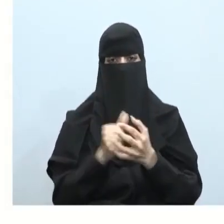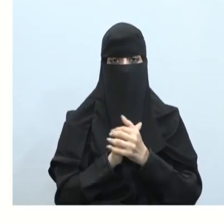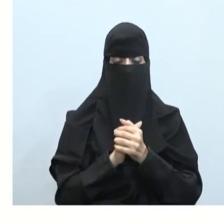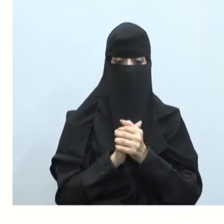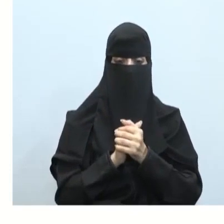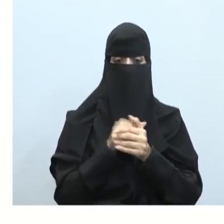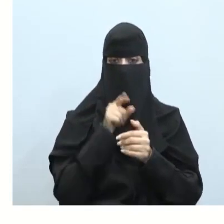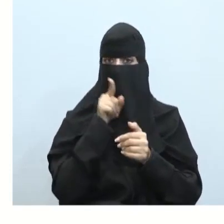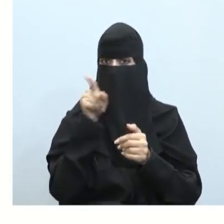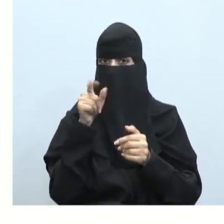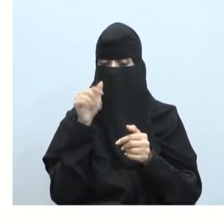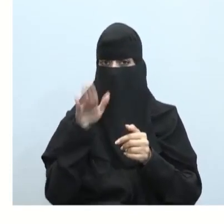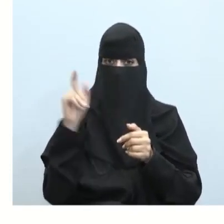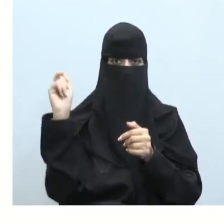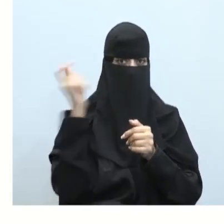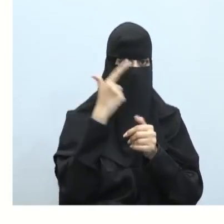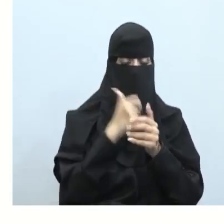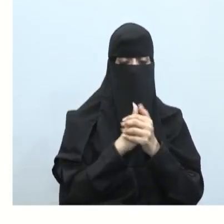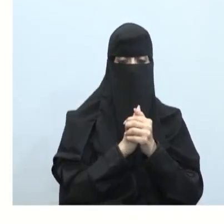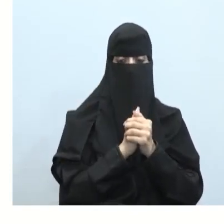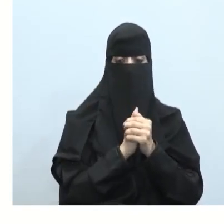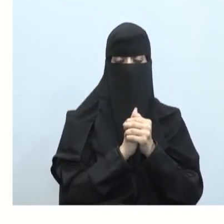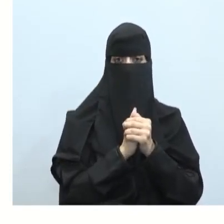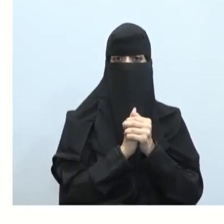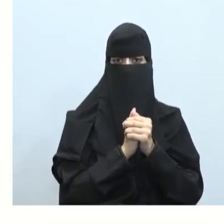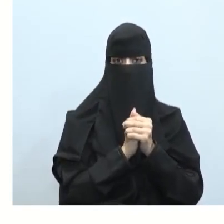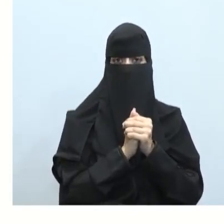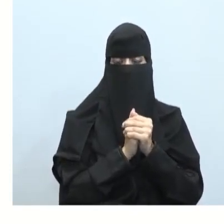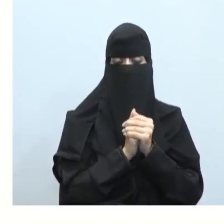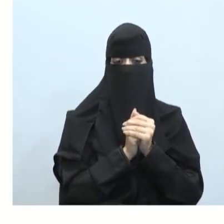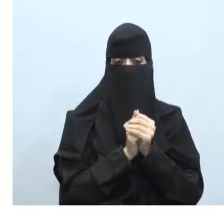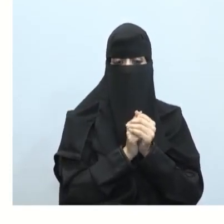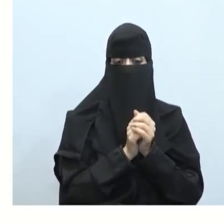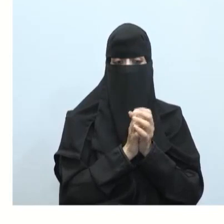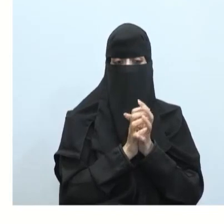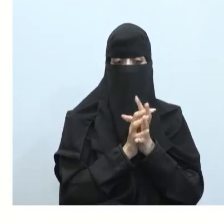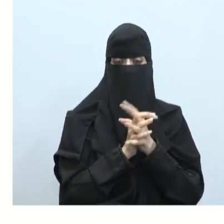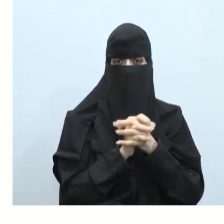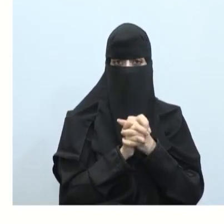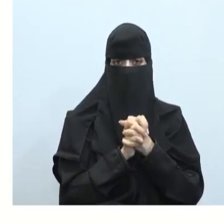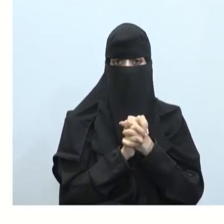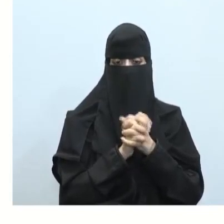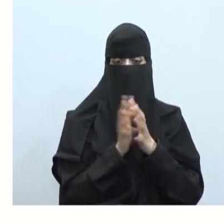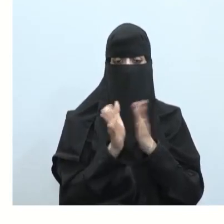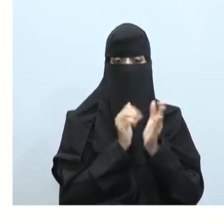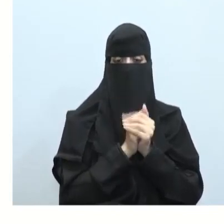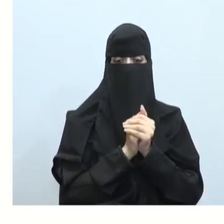وهنا يكون اسرع لدينا مع لغات البرمجه التي تعمل مع المترجم